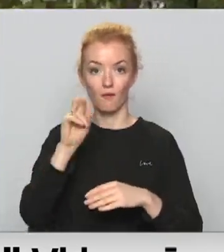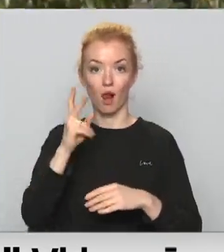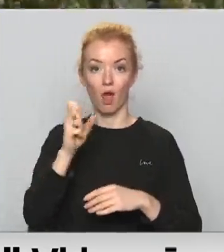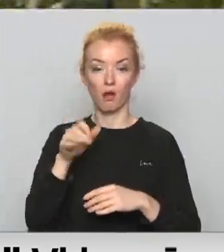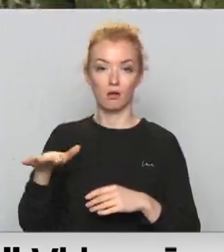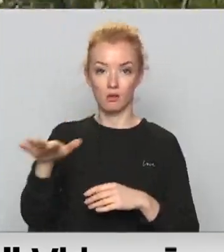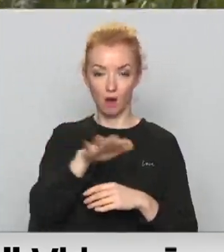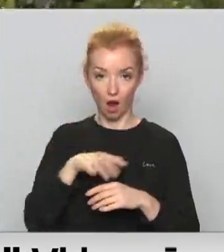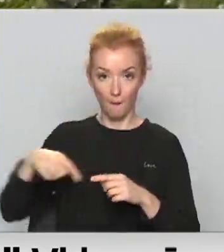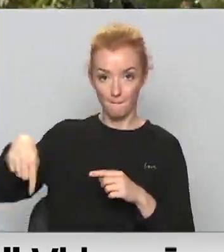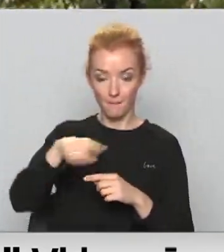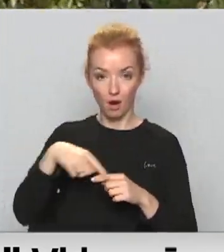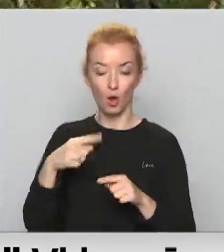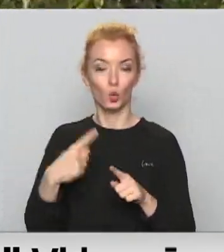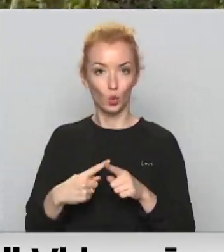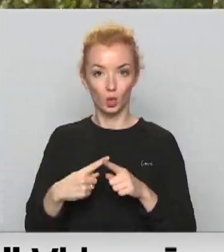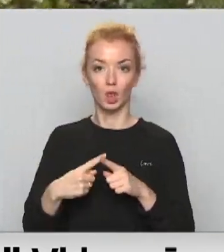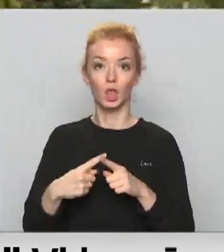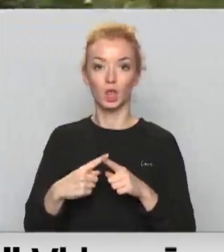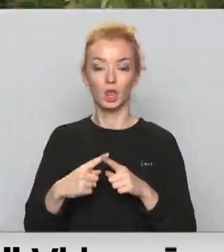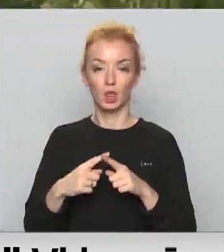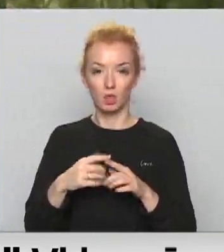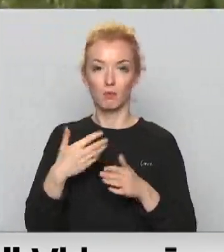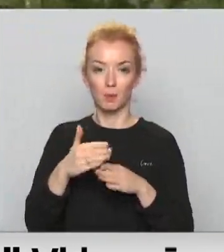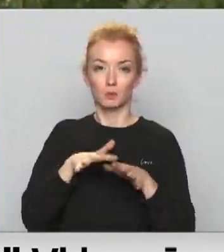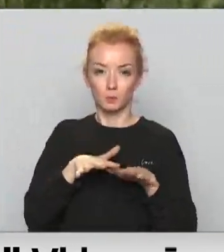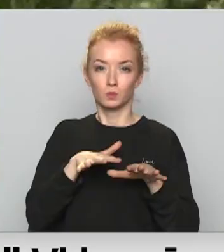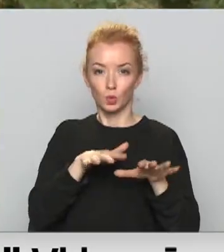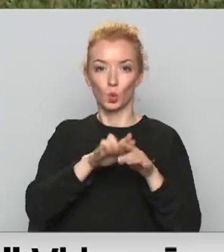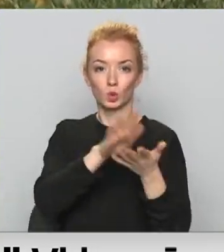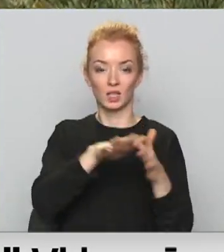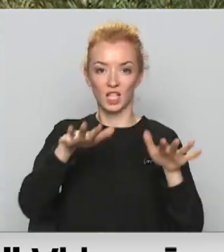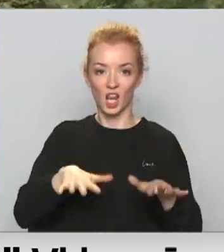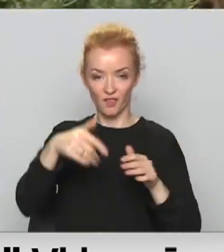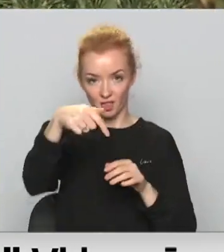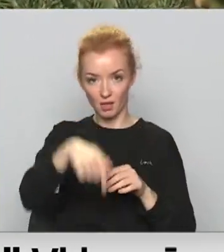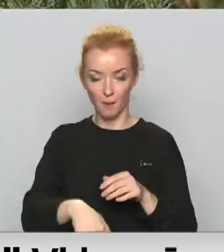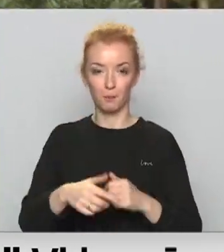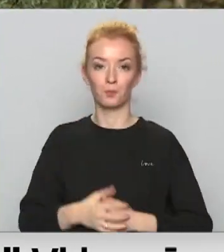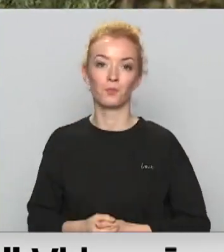Valks ap Valku un virzījās dienvidu virzienā.